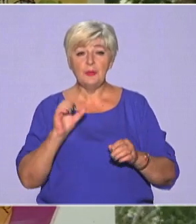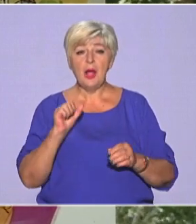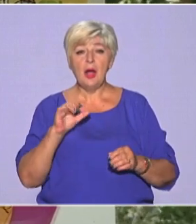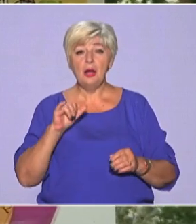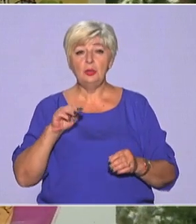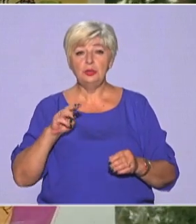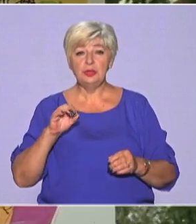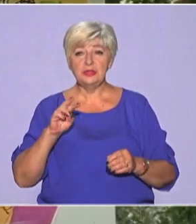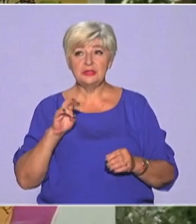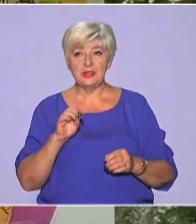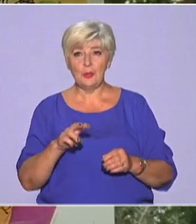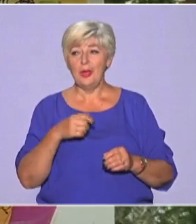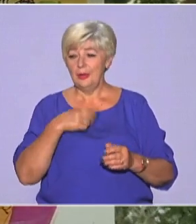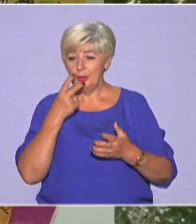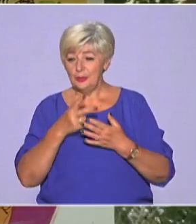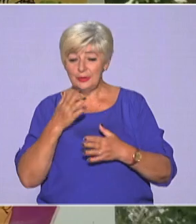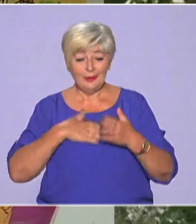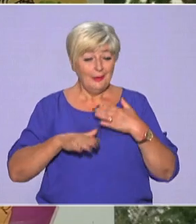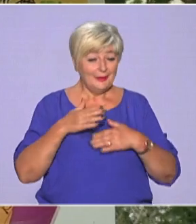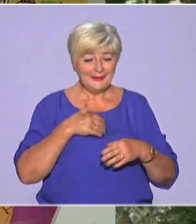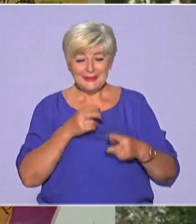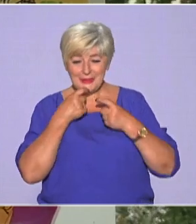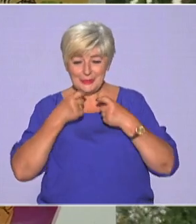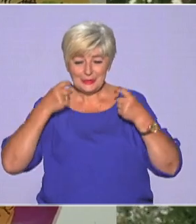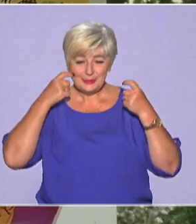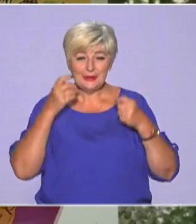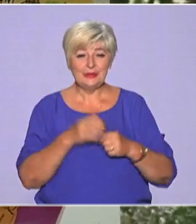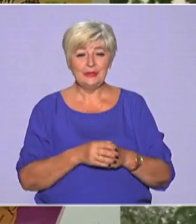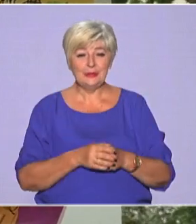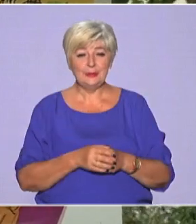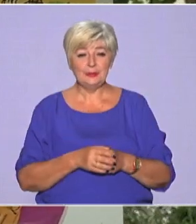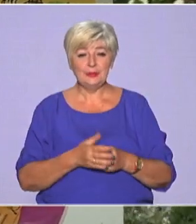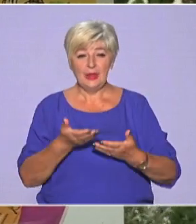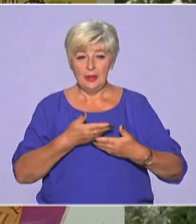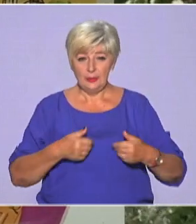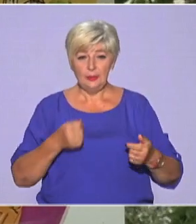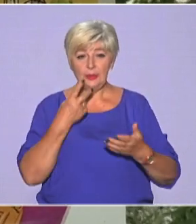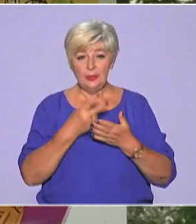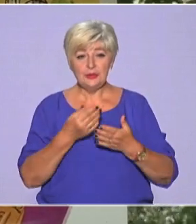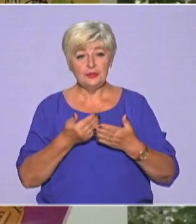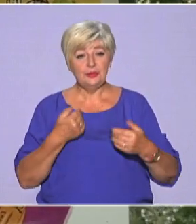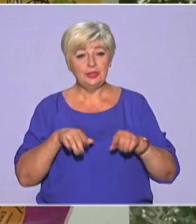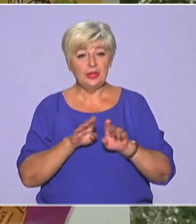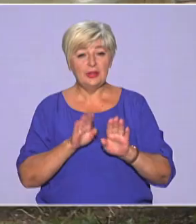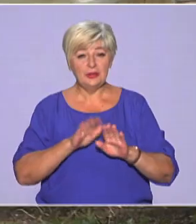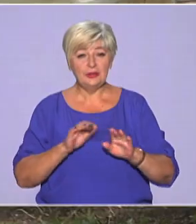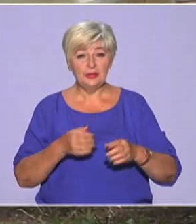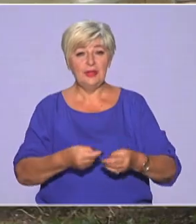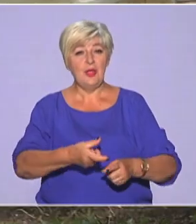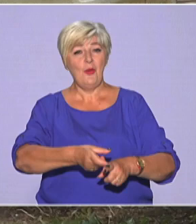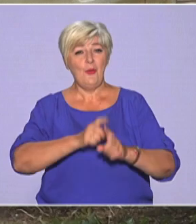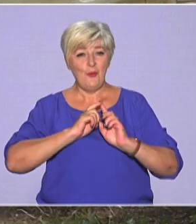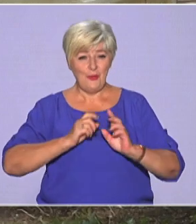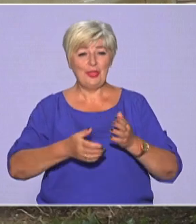бачили, наскільки вони раділи, наскільки в них були усмішки і на все це. Тому ми бачимо від таких дітей вже віддачу. Ще